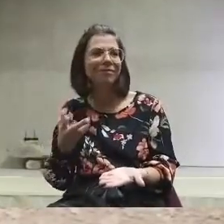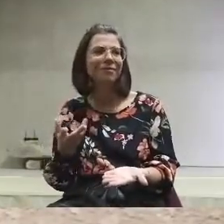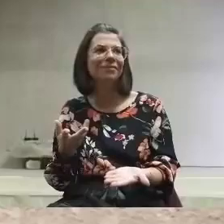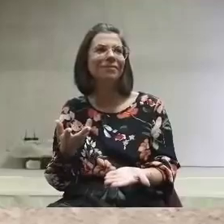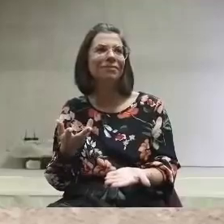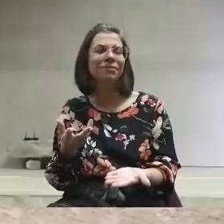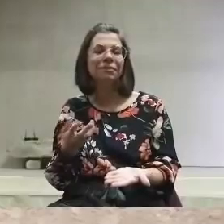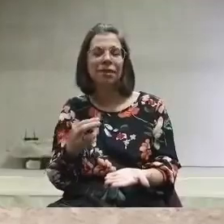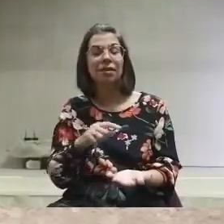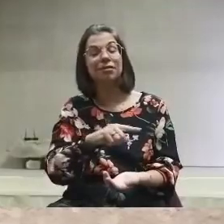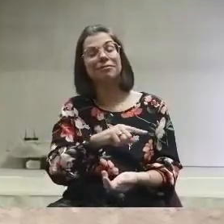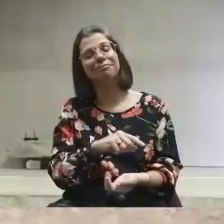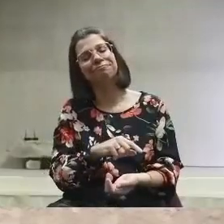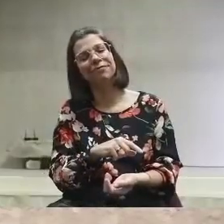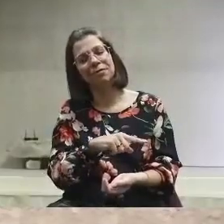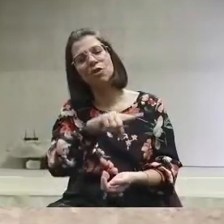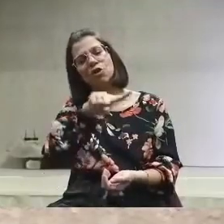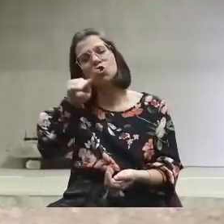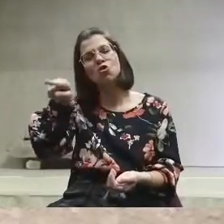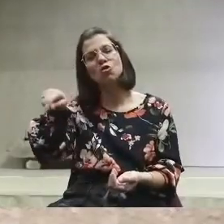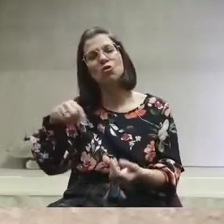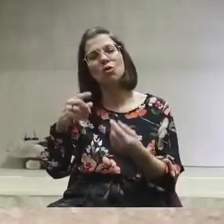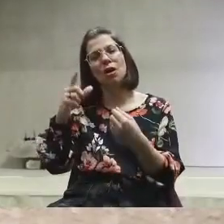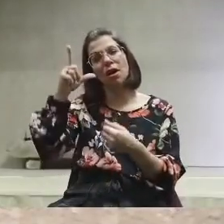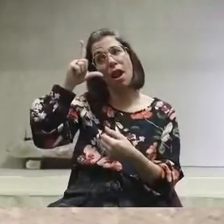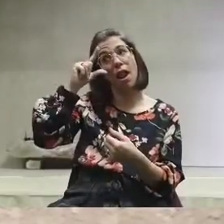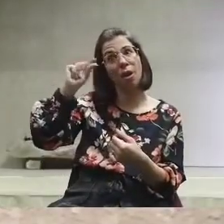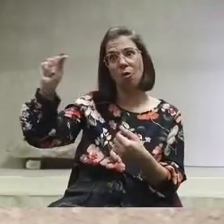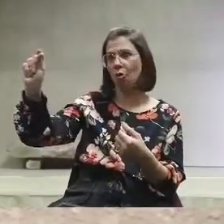de ce qu'il faudrait être. Oui ou non?